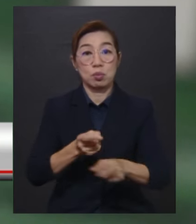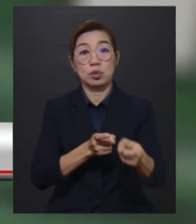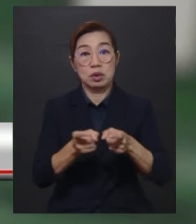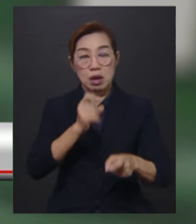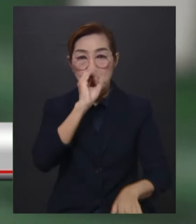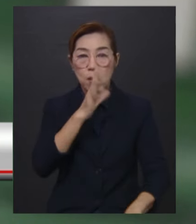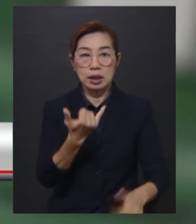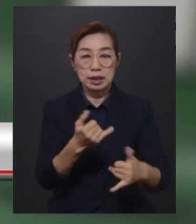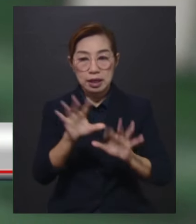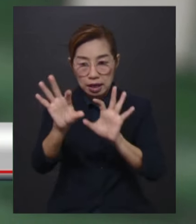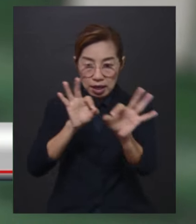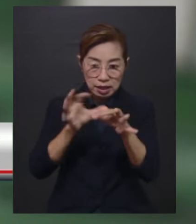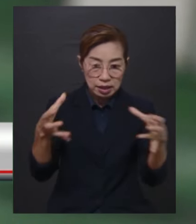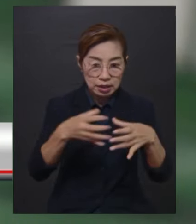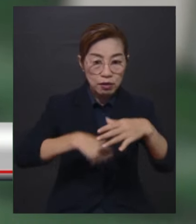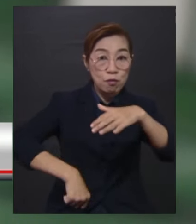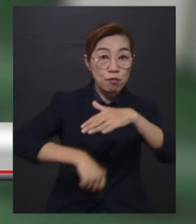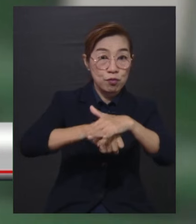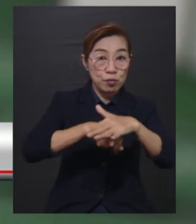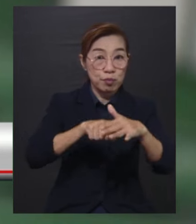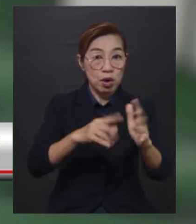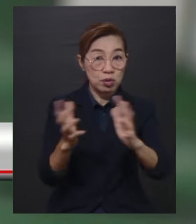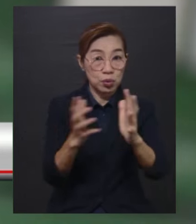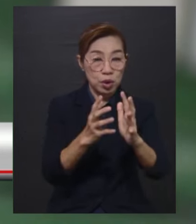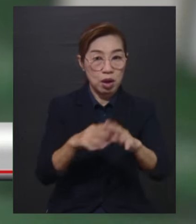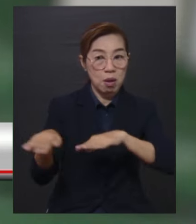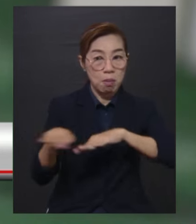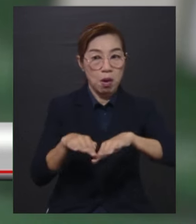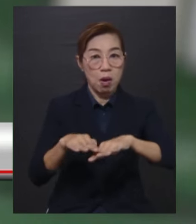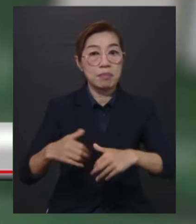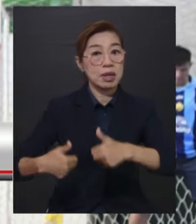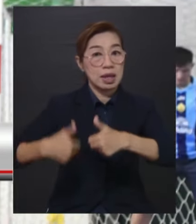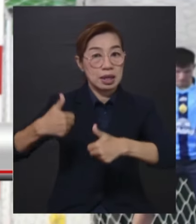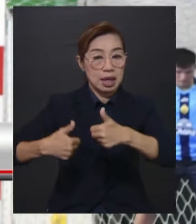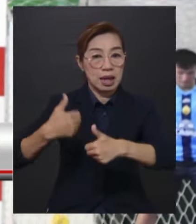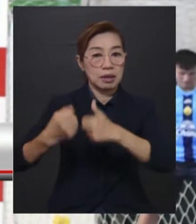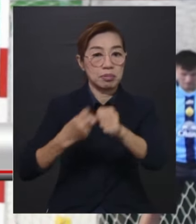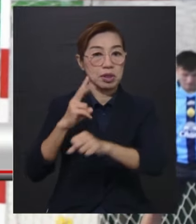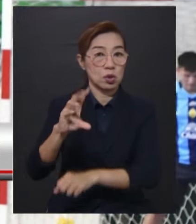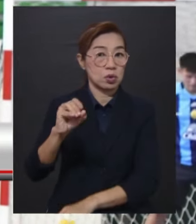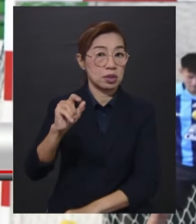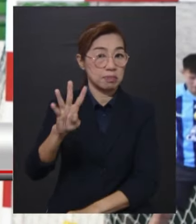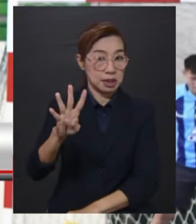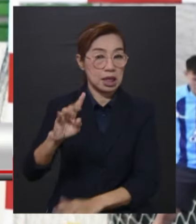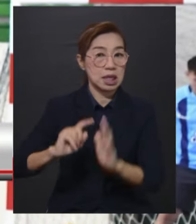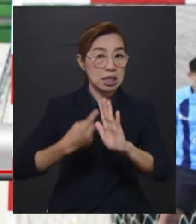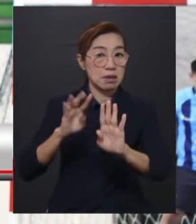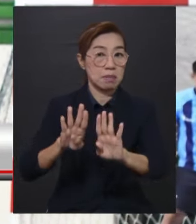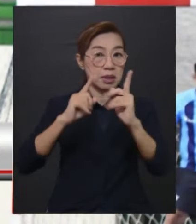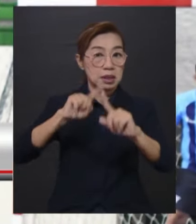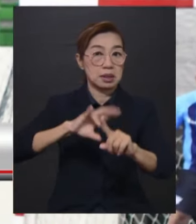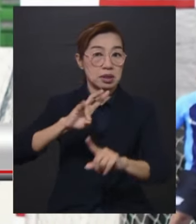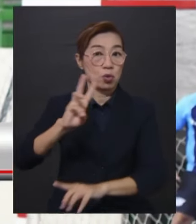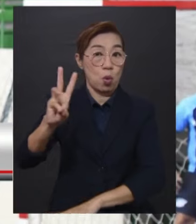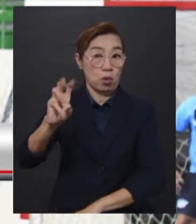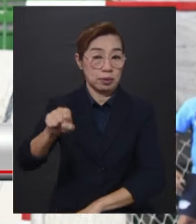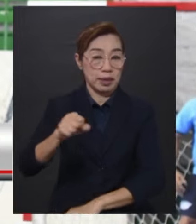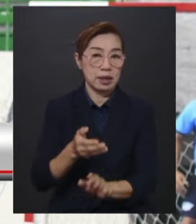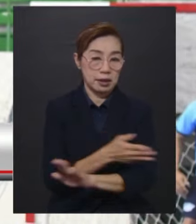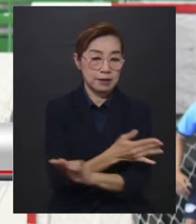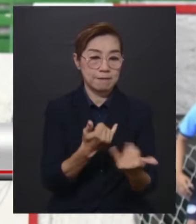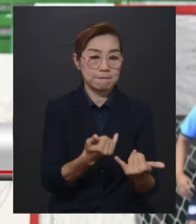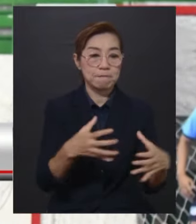การเตรียมทีมเพื่อสู้ศึกฟุตซอลไทยลีกฤดูกาล2024ที่จะเริ่มฟาดแข้งในวันที่6กรกฎาคมนี้ว่าฤ